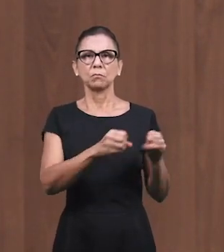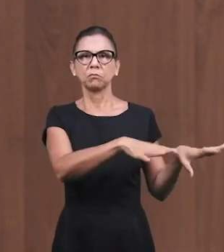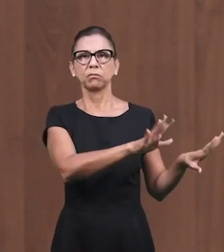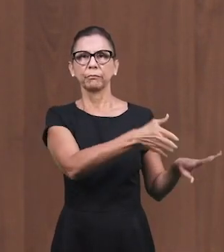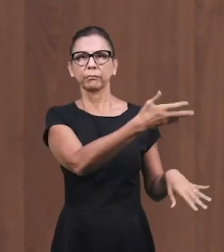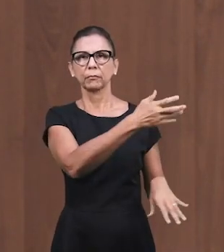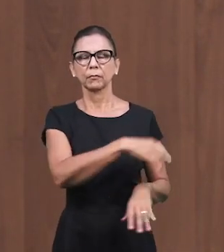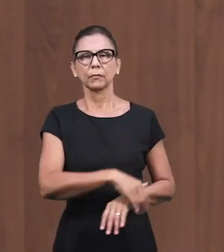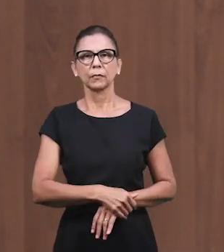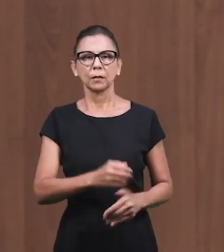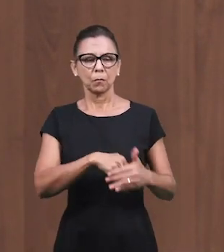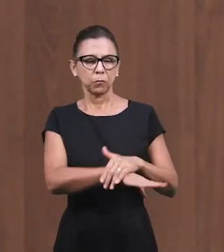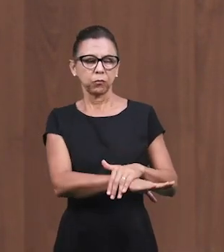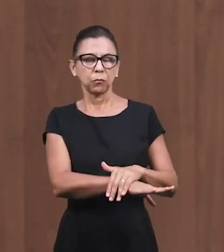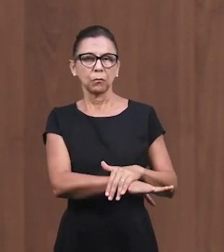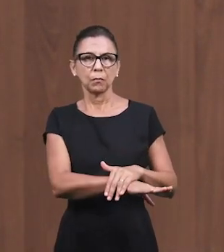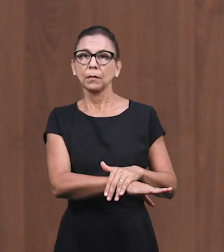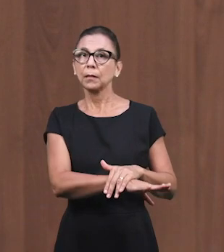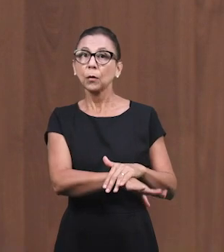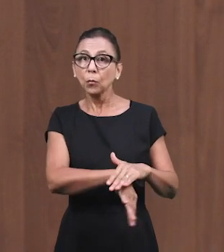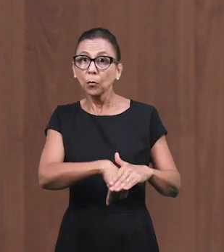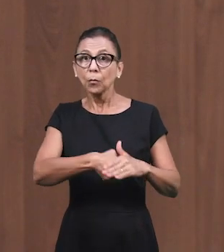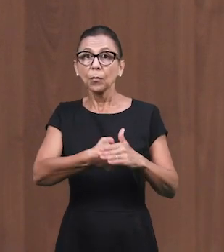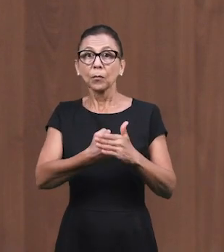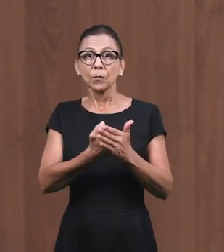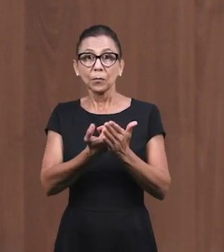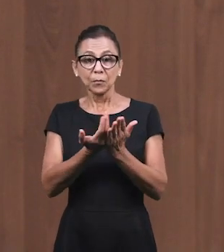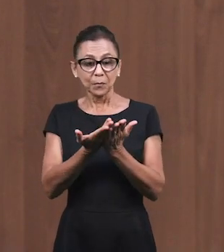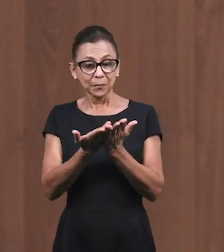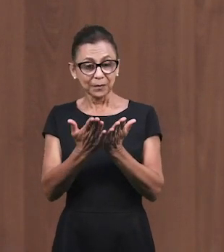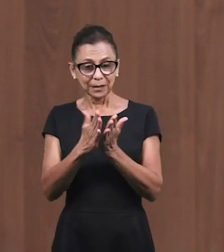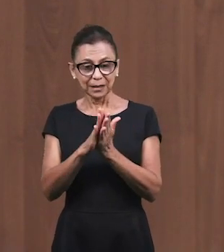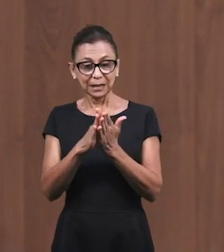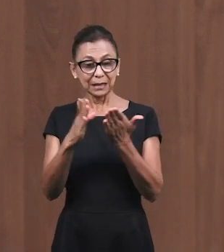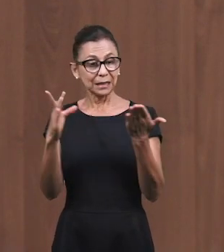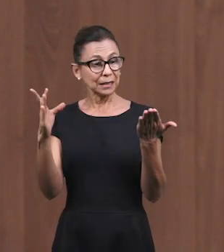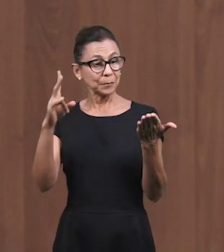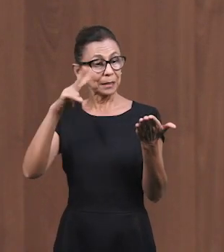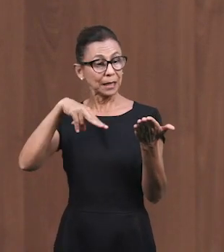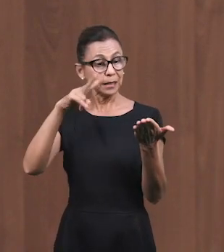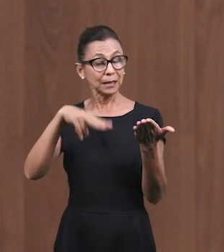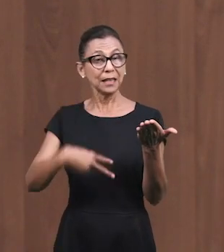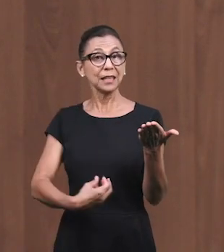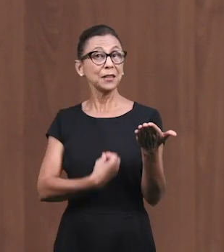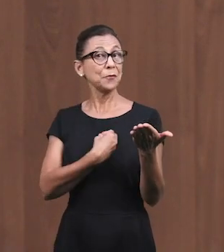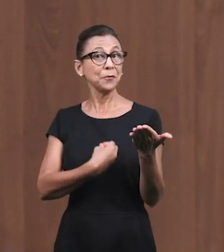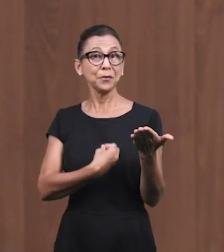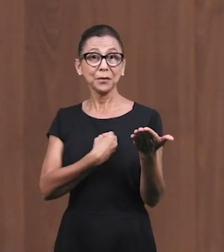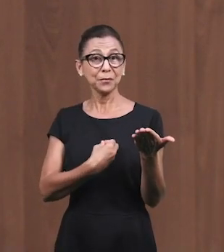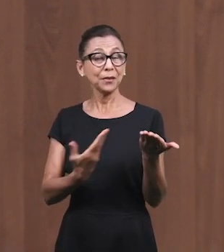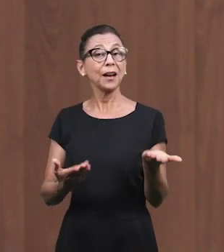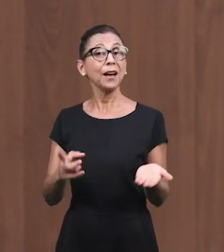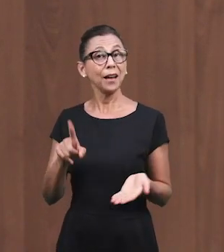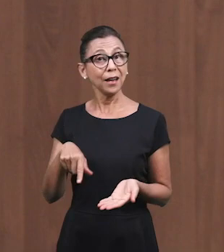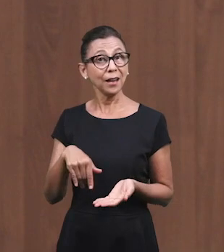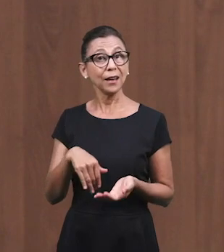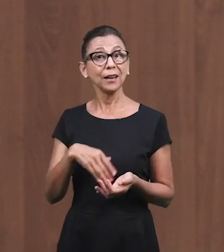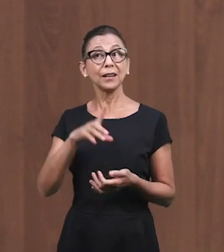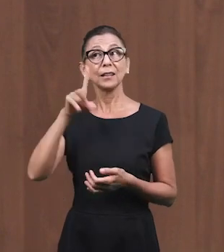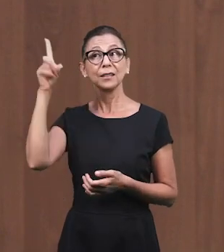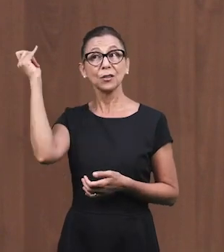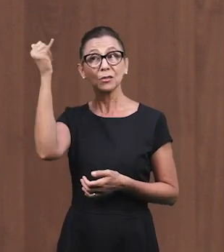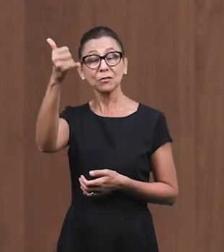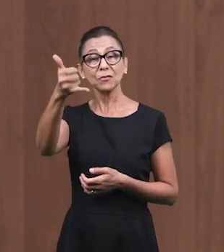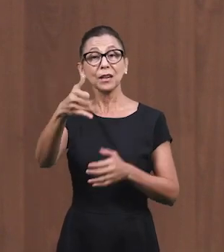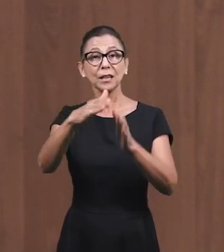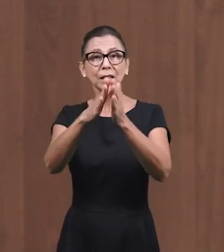notre lit, dans le placard. Non, la Bible doit être lue parce que c'est la parole vivante. Dieu veut te parler à travers